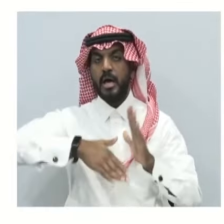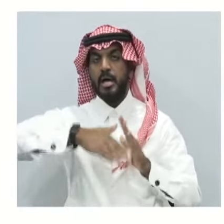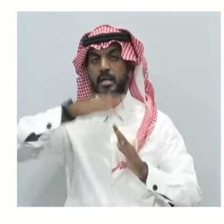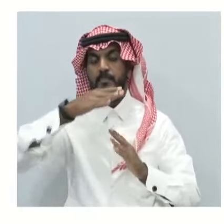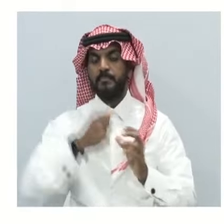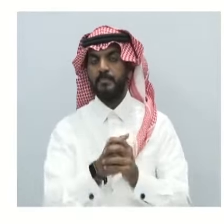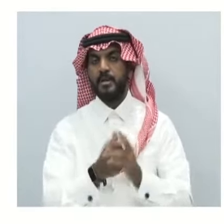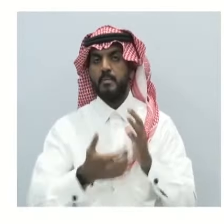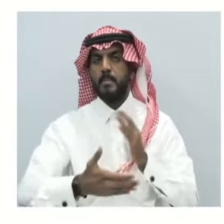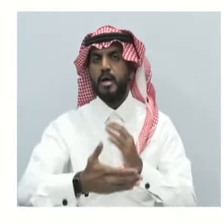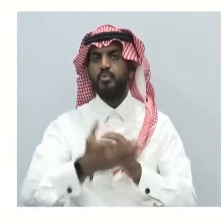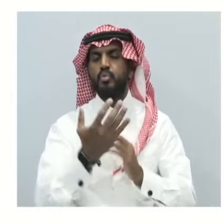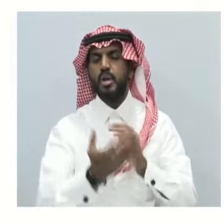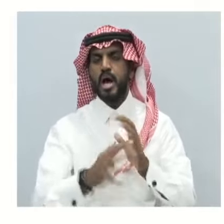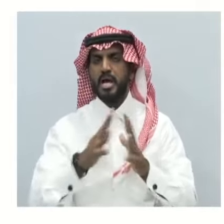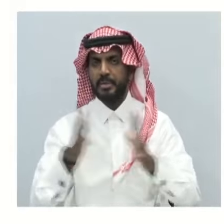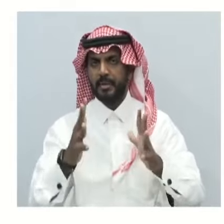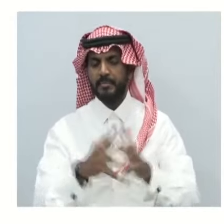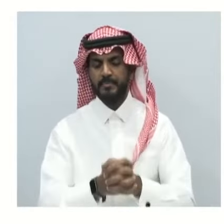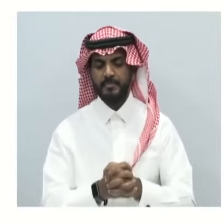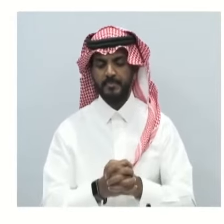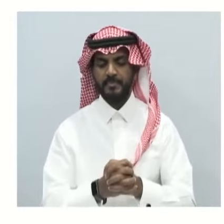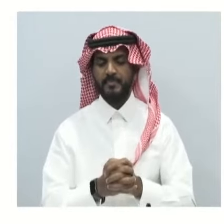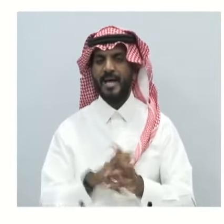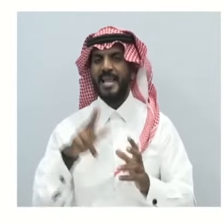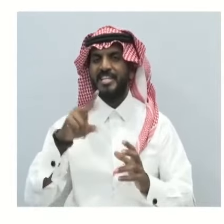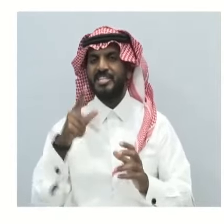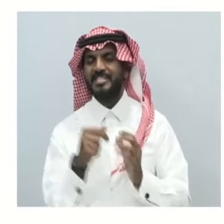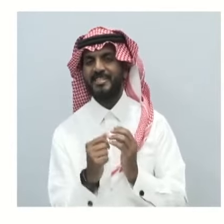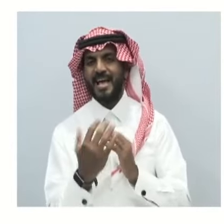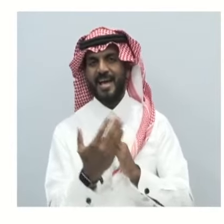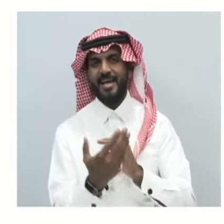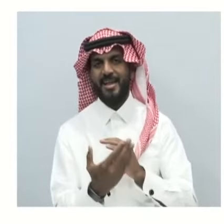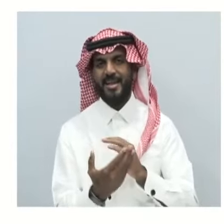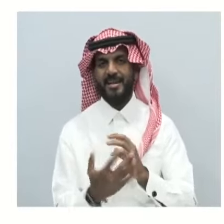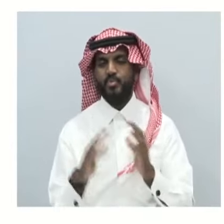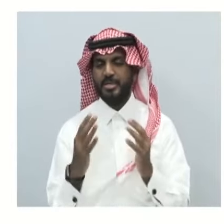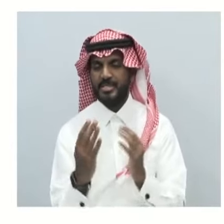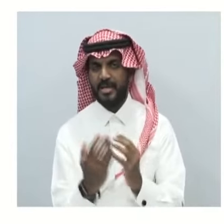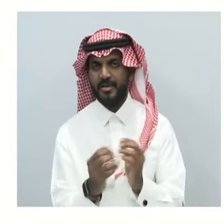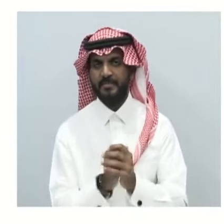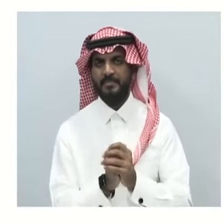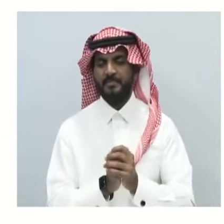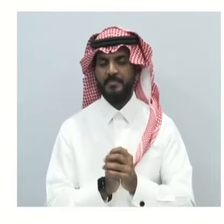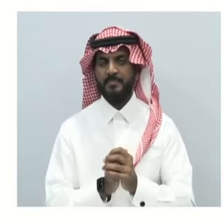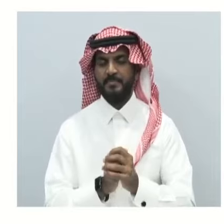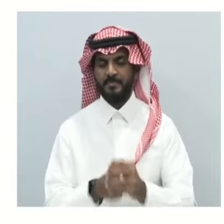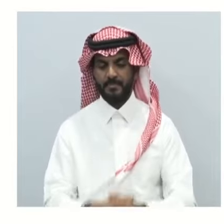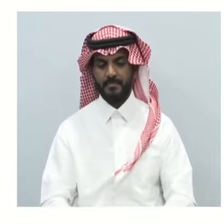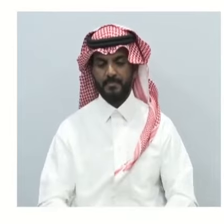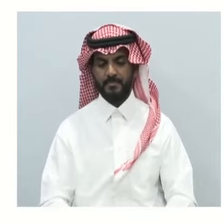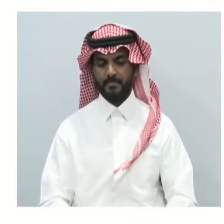عمليه المد كانت اكبر ما يمكن بينما عمليه الجزر في همم اا القطبين كانت اقل